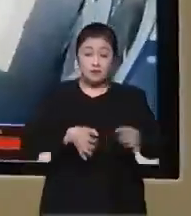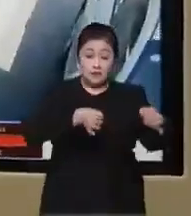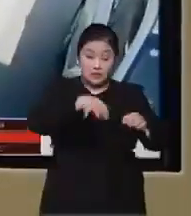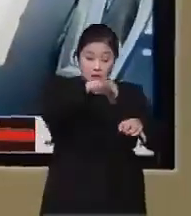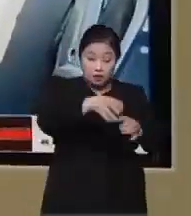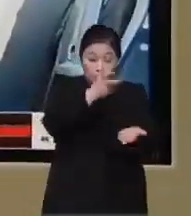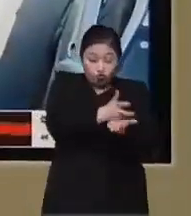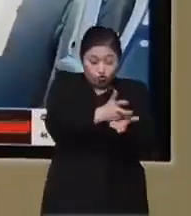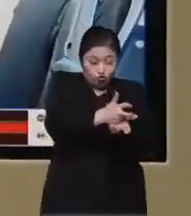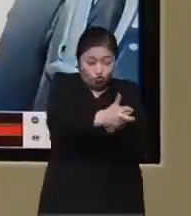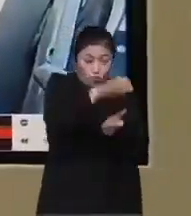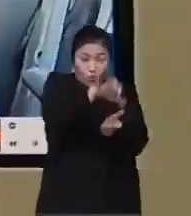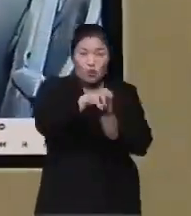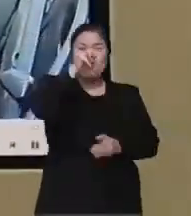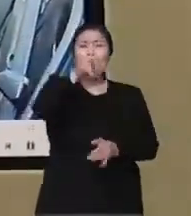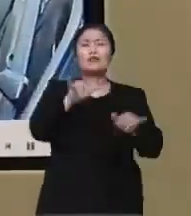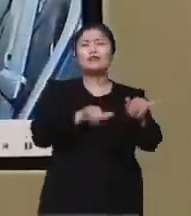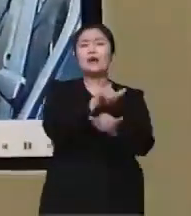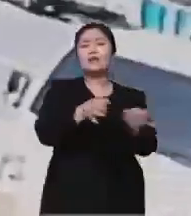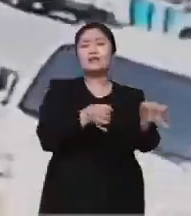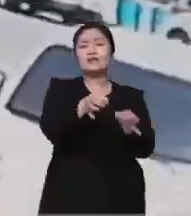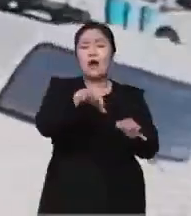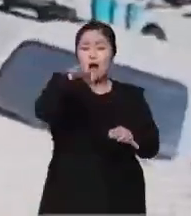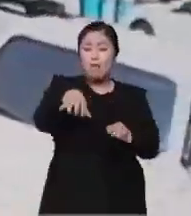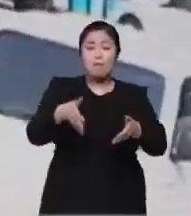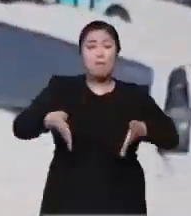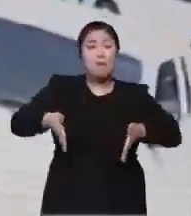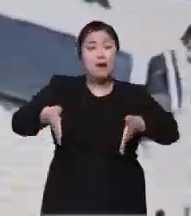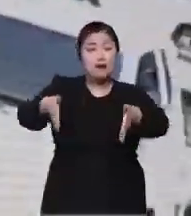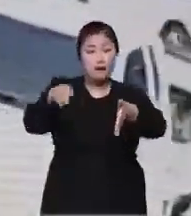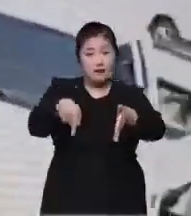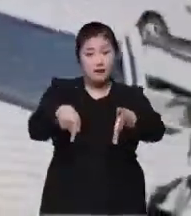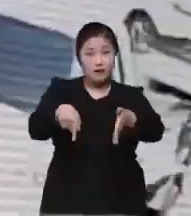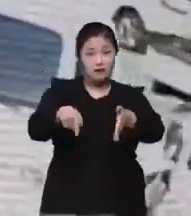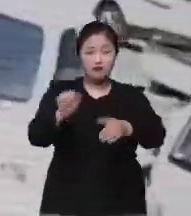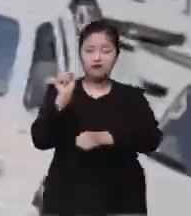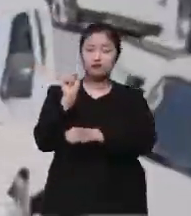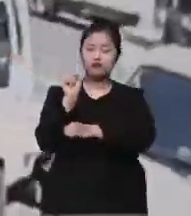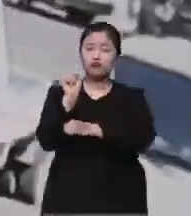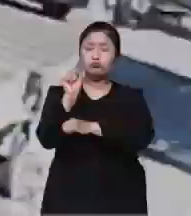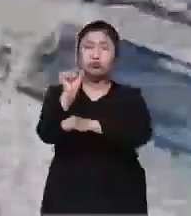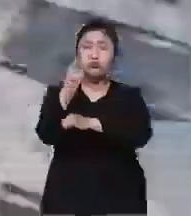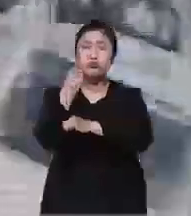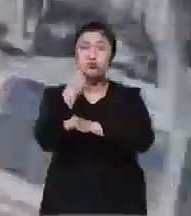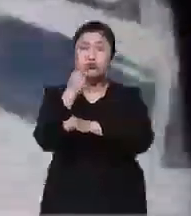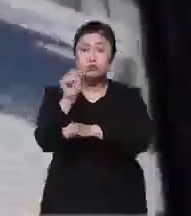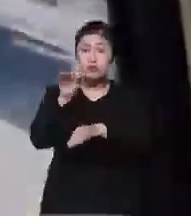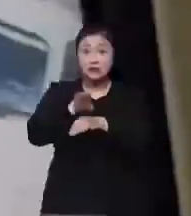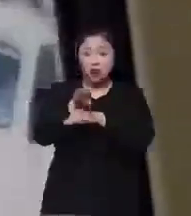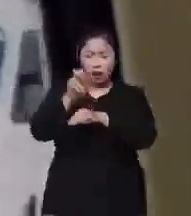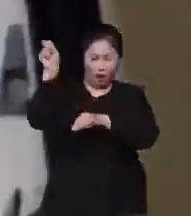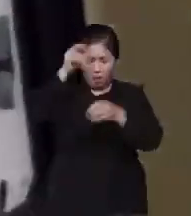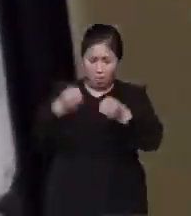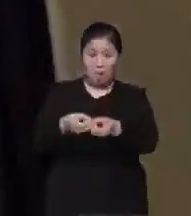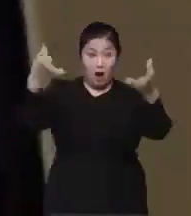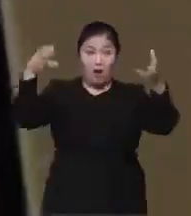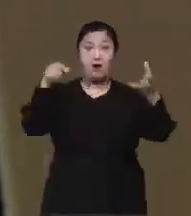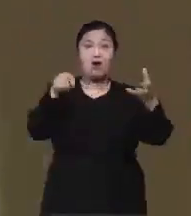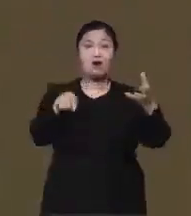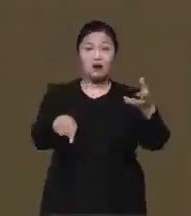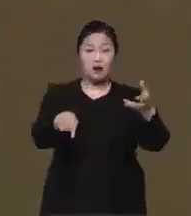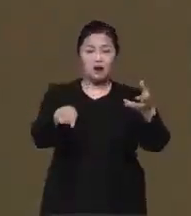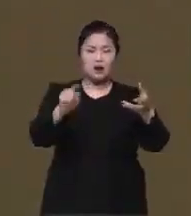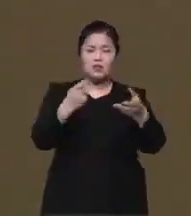상가와 주차 차량이 밀집한 광주 양동시장 앞 도로. 주행 중이던 흰색 SUV 차량이 갑자기